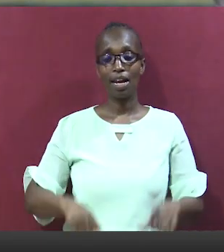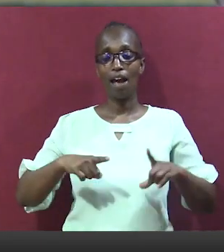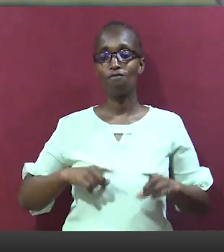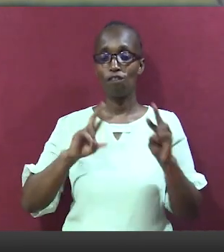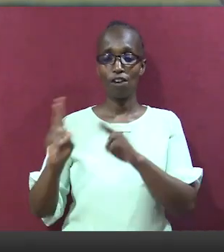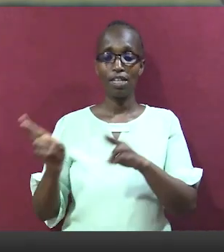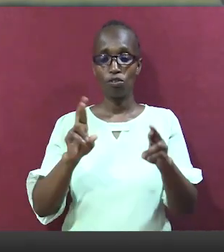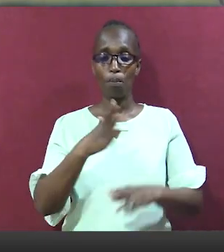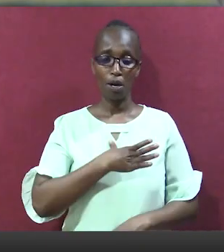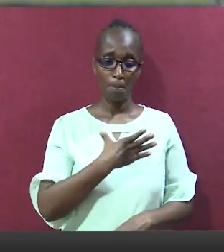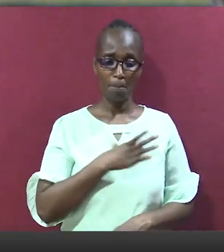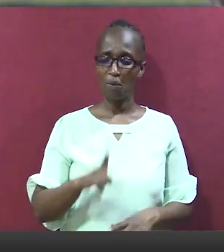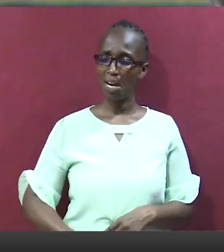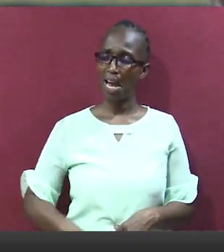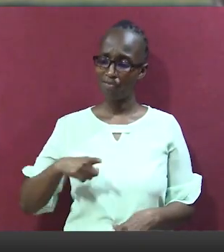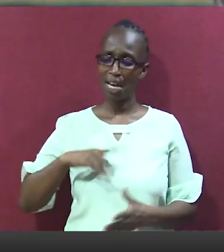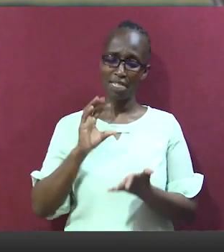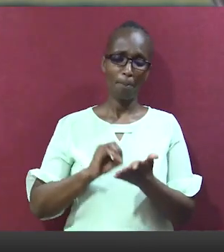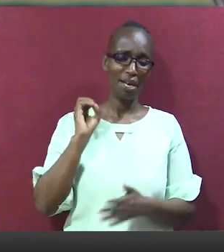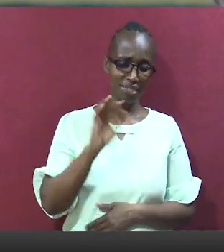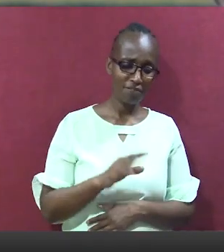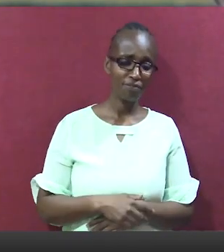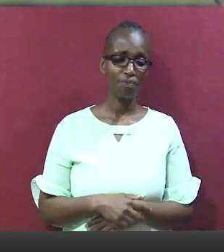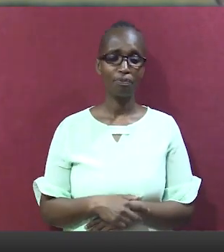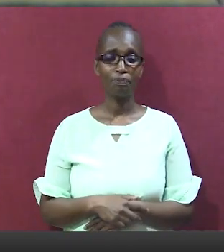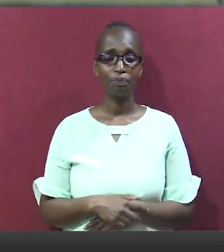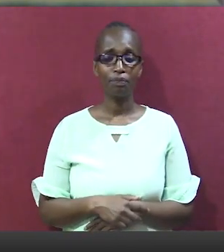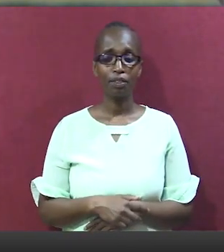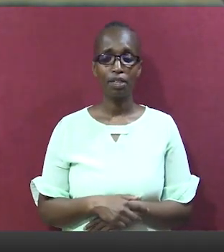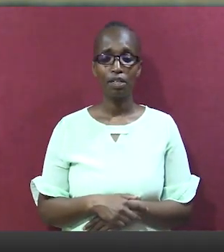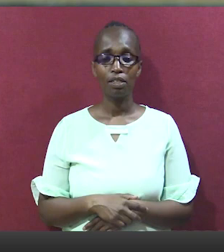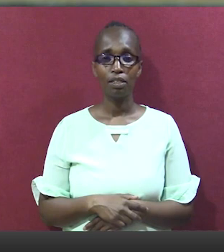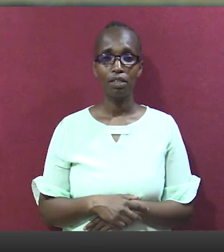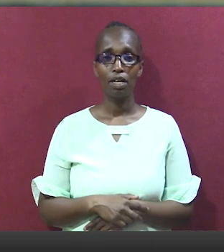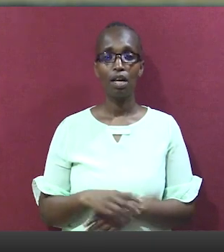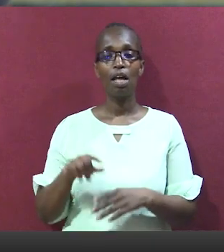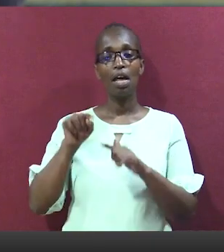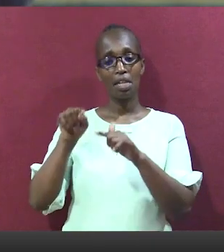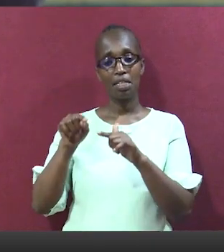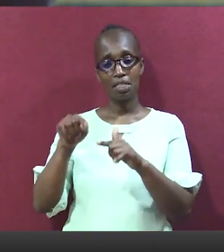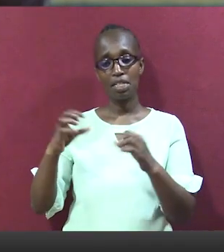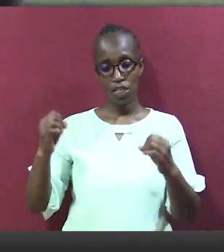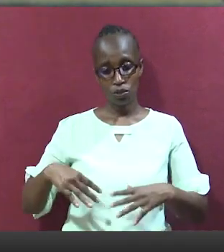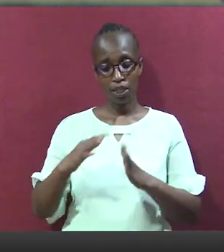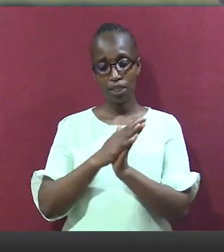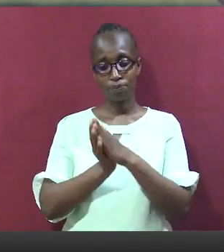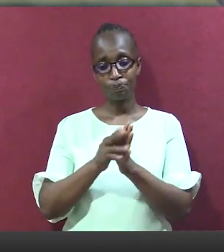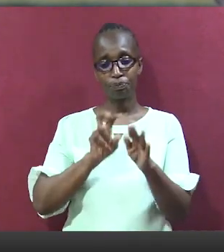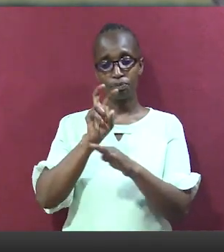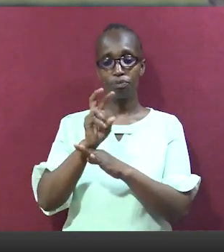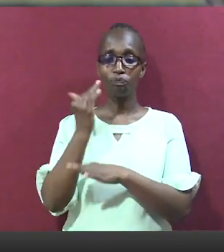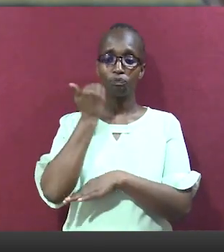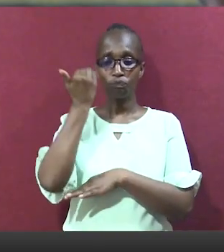ya wananchi wa kawaida. Maisha nimekuwa ngali, watu wanashikwa kiholela, au hata bondi zao tumwasimamia sisi. Kwa hivyo ni jambo